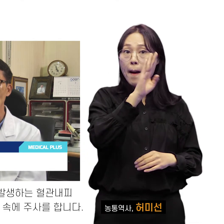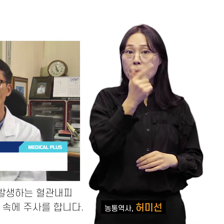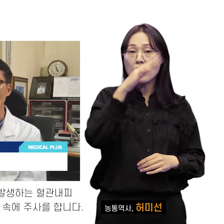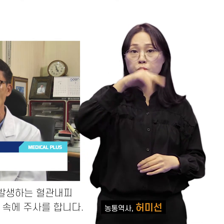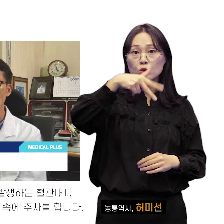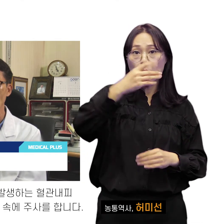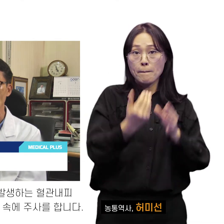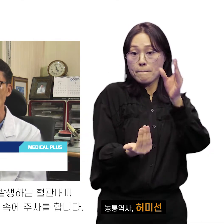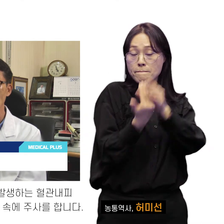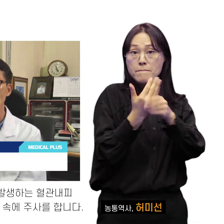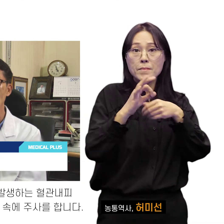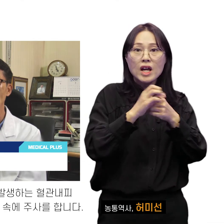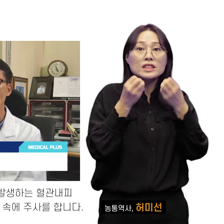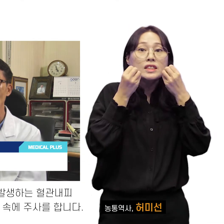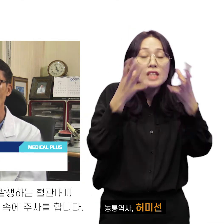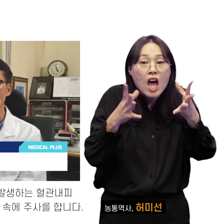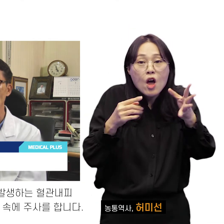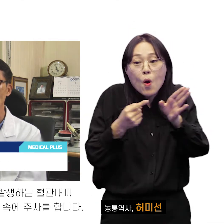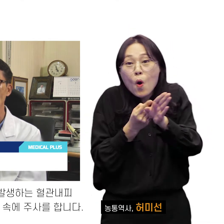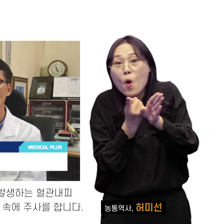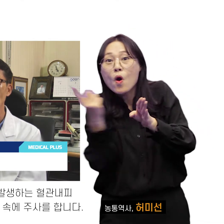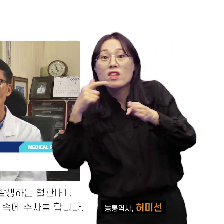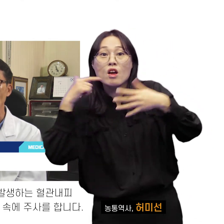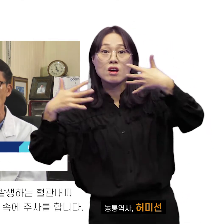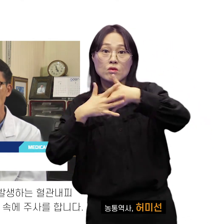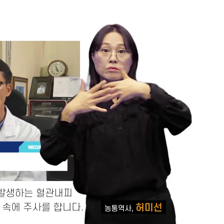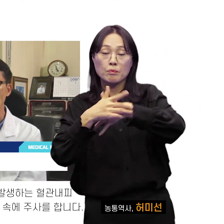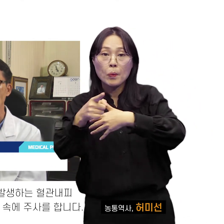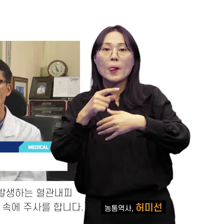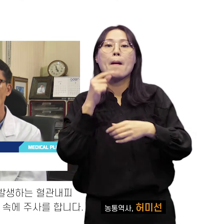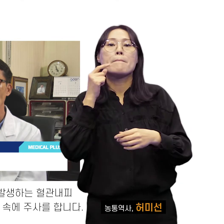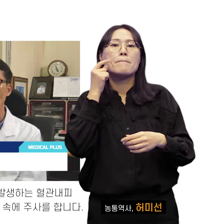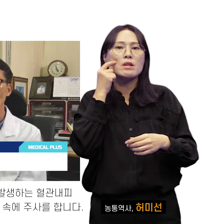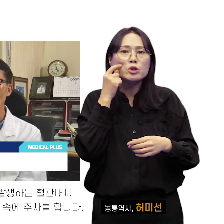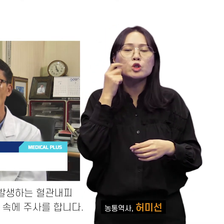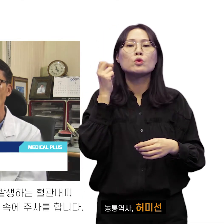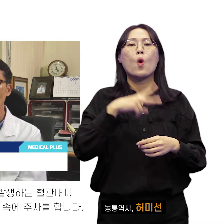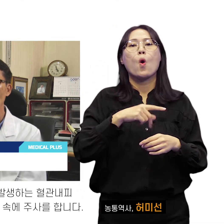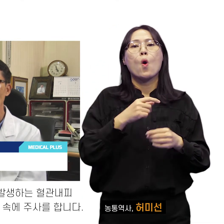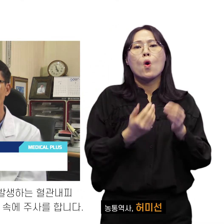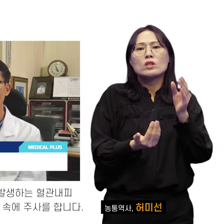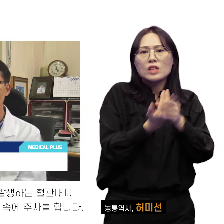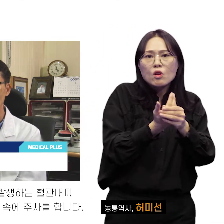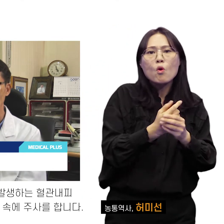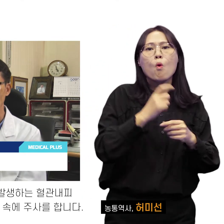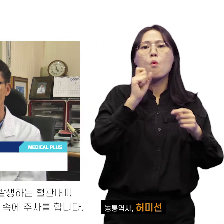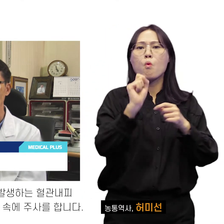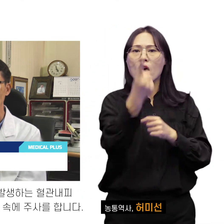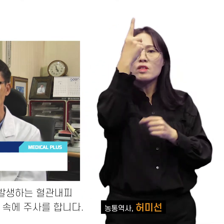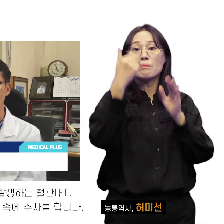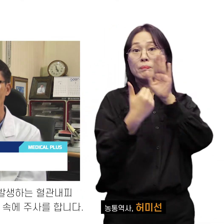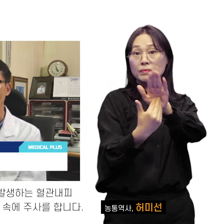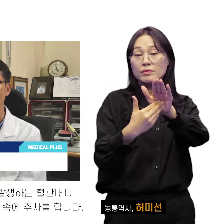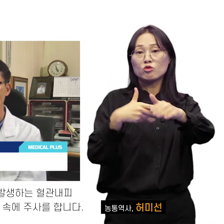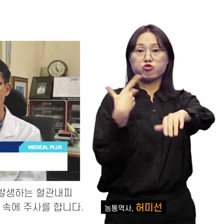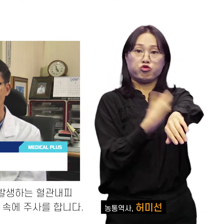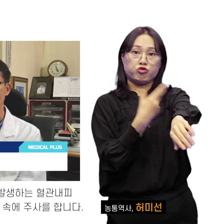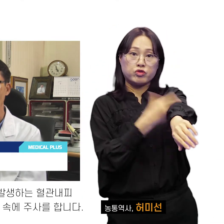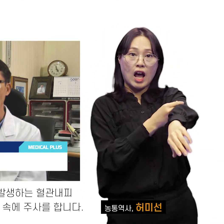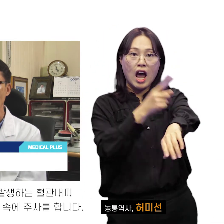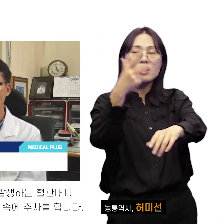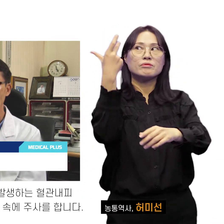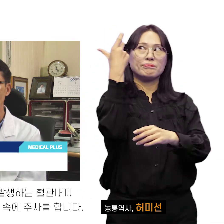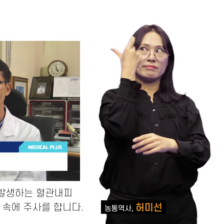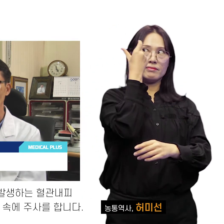황반 부종이 발생하면 신생혈관에서 발생하는 혈관 내피 생성 인자를